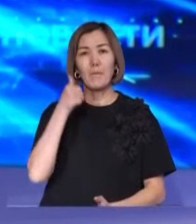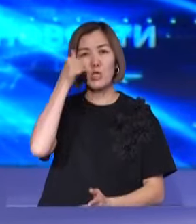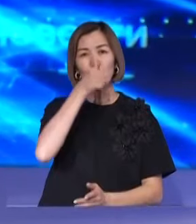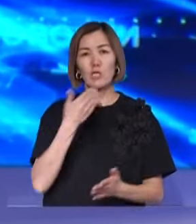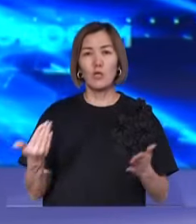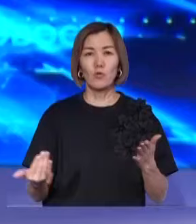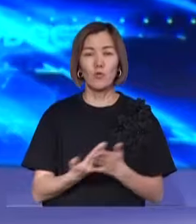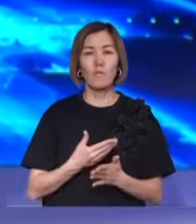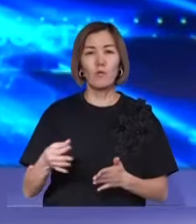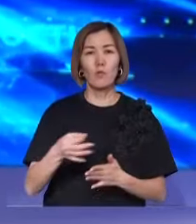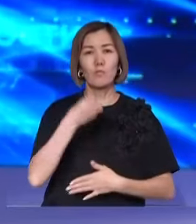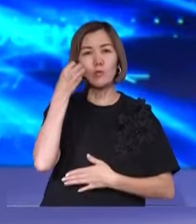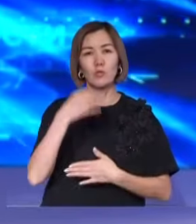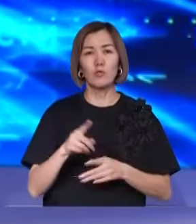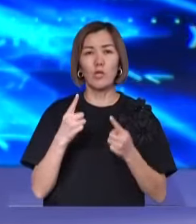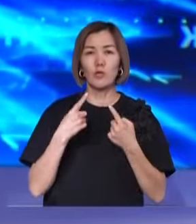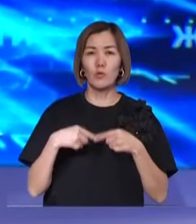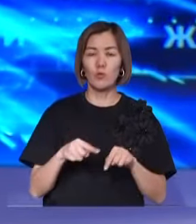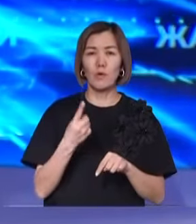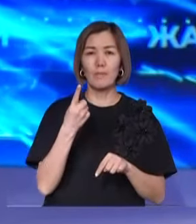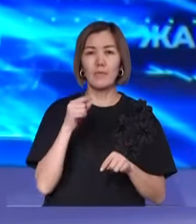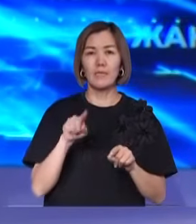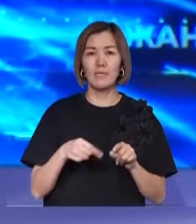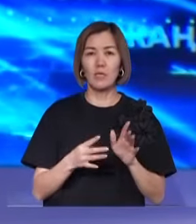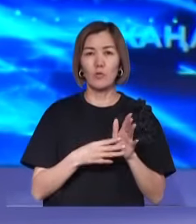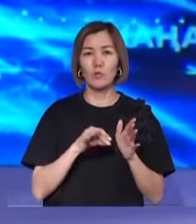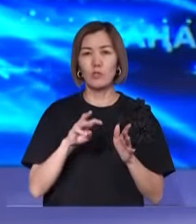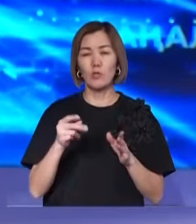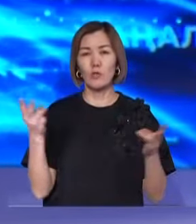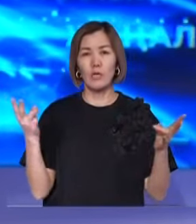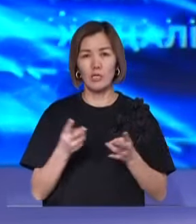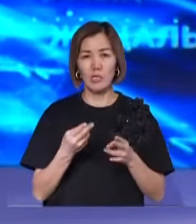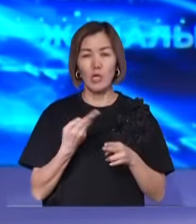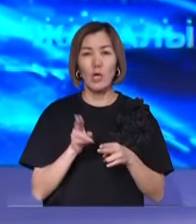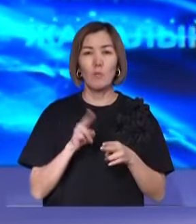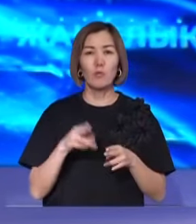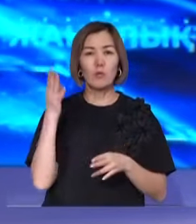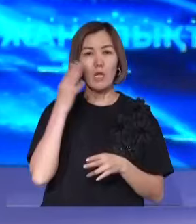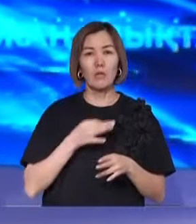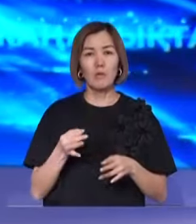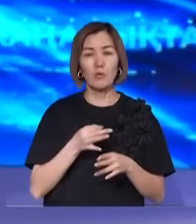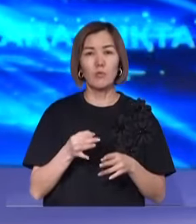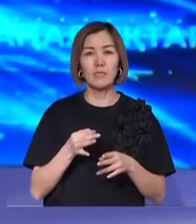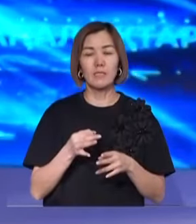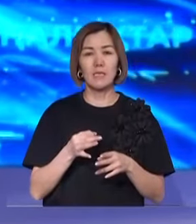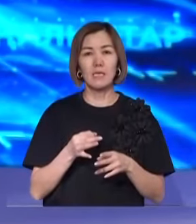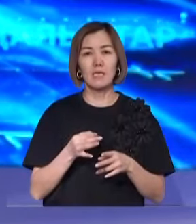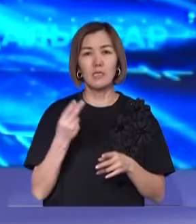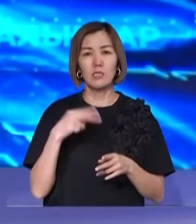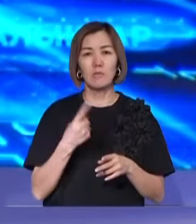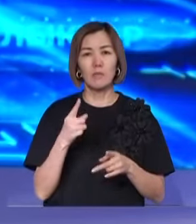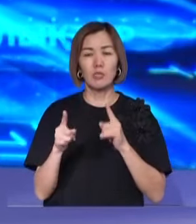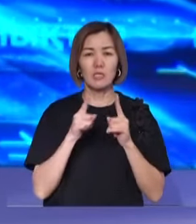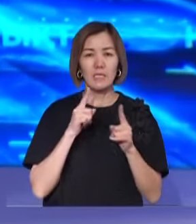5 жылда заманауи облыс орталығын құруға 1,9 триллион теңге қажет. Бұл туралы Алматы облыстық мәслихатының кезектен